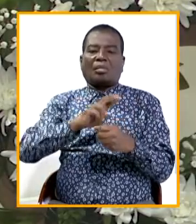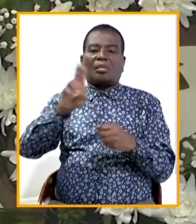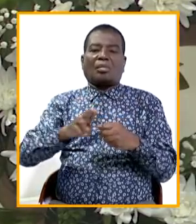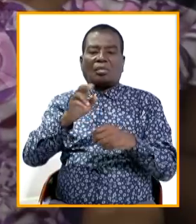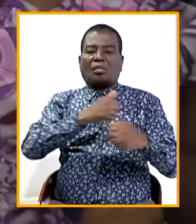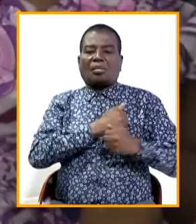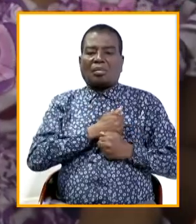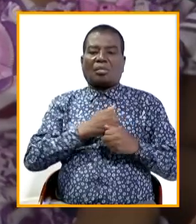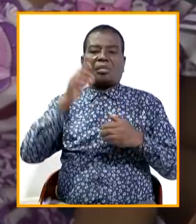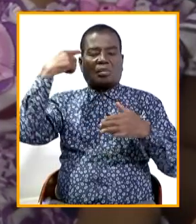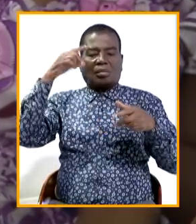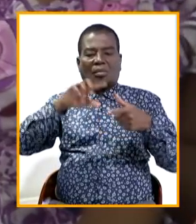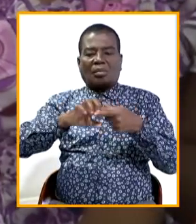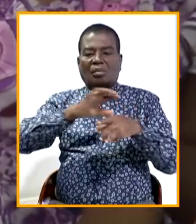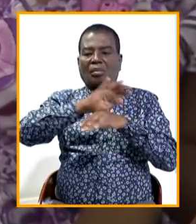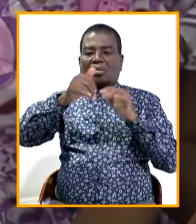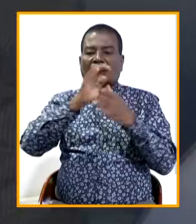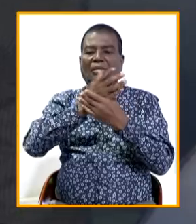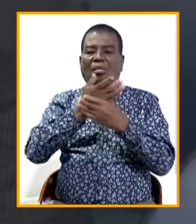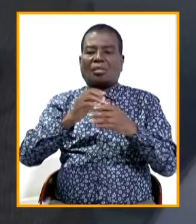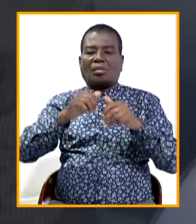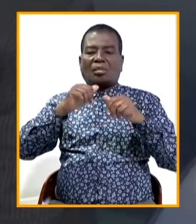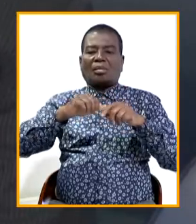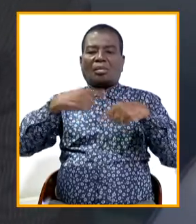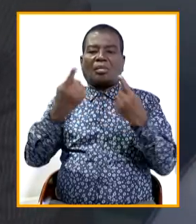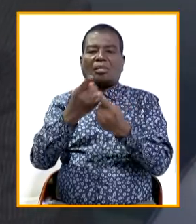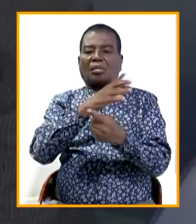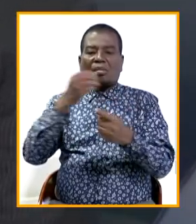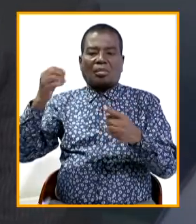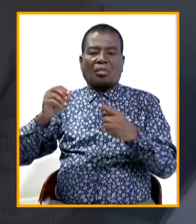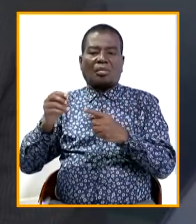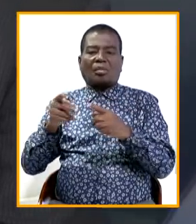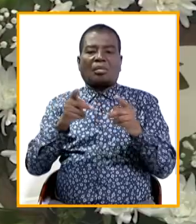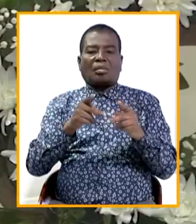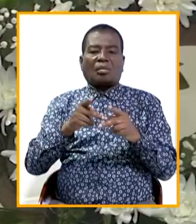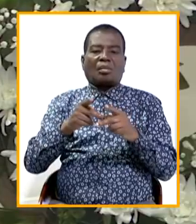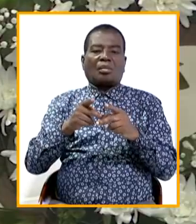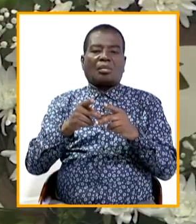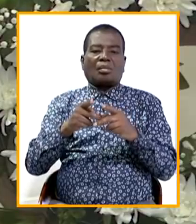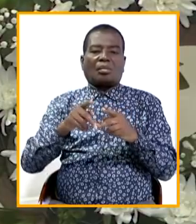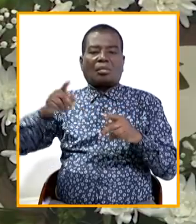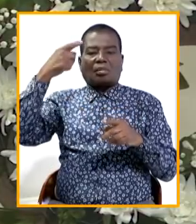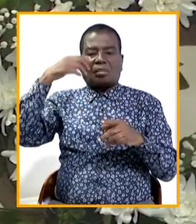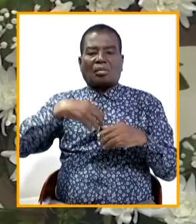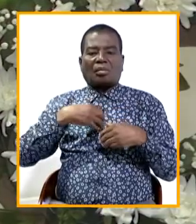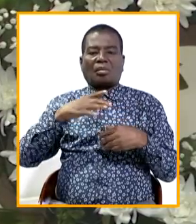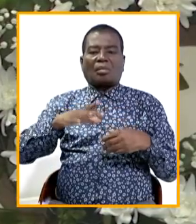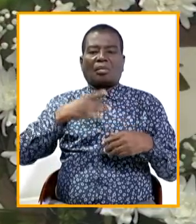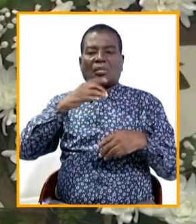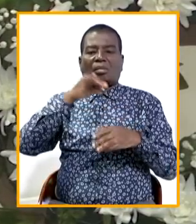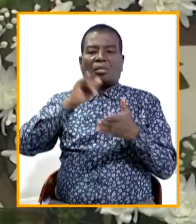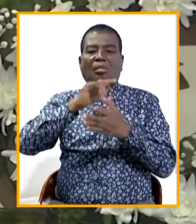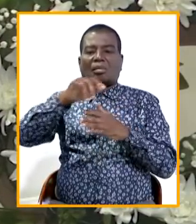la fraternité entre toutes les forces vives du pays, selon le ministre de la Réconciliation nationale. Le gouvernement apprécie ce que vous